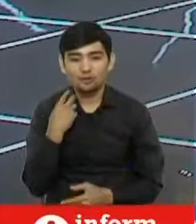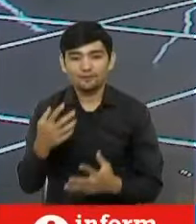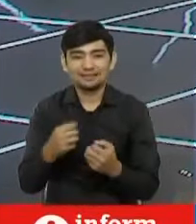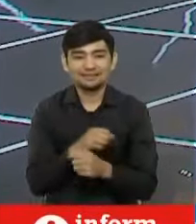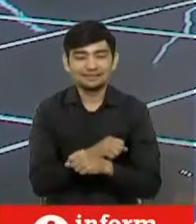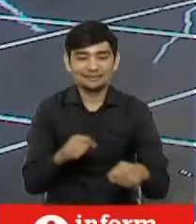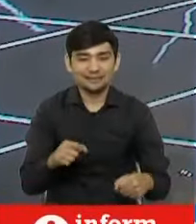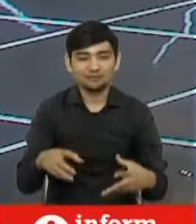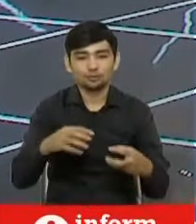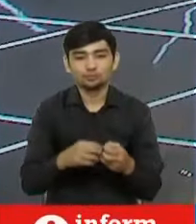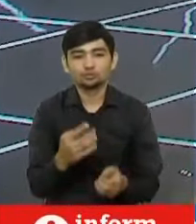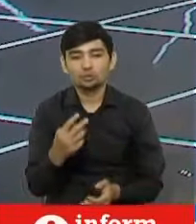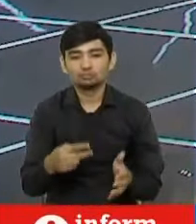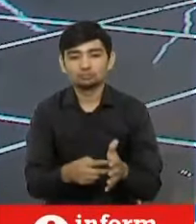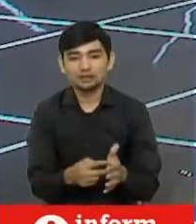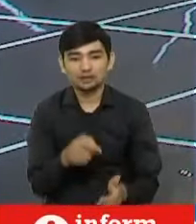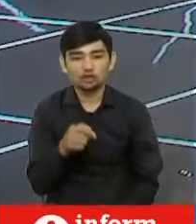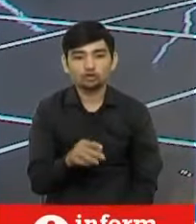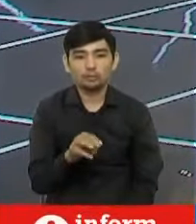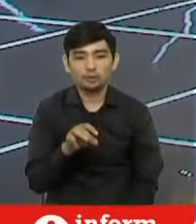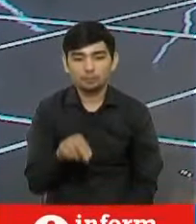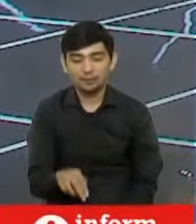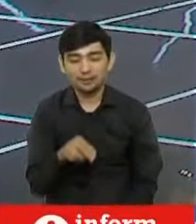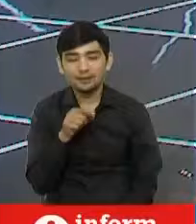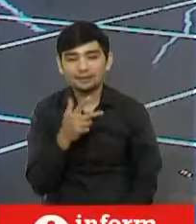сома 1000 айлық есептік көрсеткіш, яғни